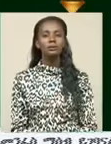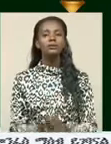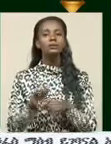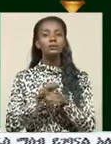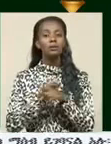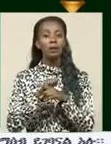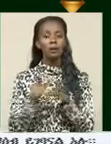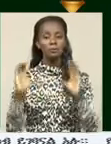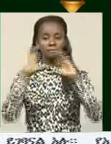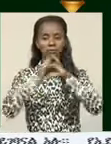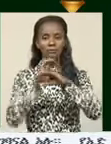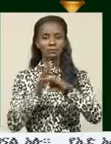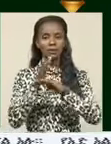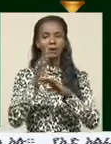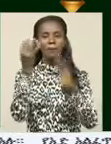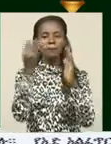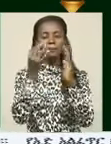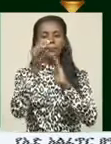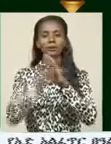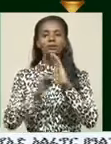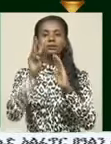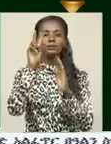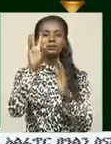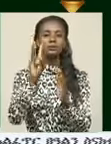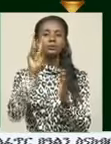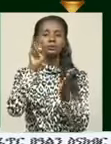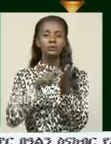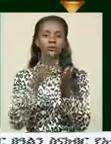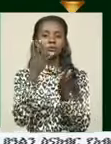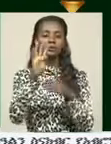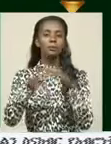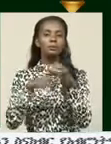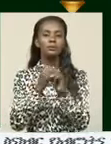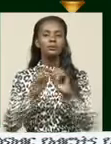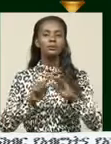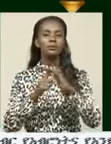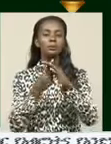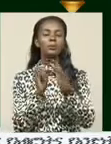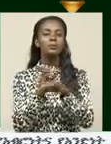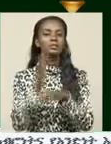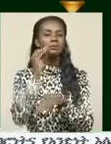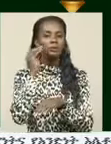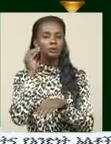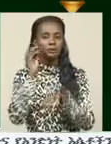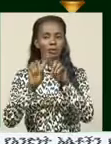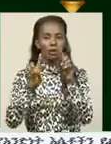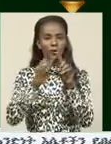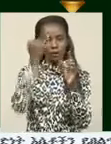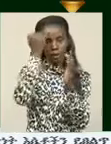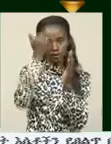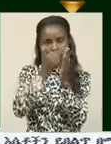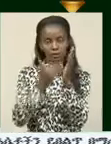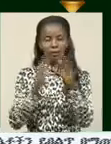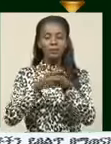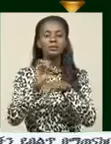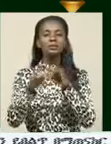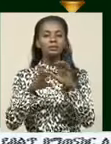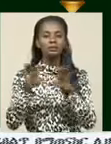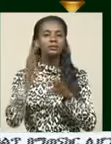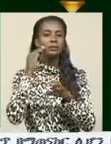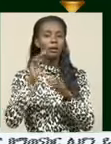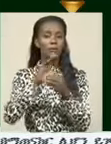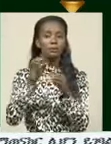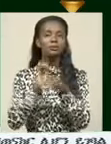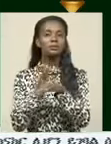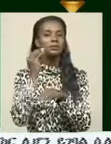ስልጠናው ከተጠናቀቀ በኋላ ከሚያዝያ 6 2014 ዓ.ም ጀምሮ ምክር ቤቱ በተለያዩ አጀንዳዎች ላይ ምክክር እንደሚያደርግ የሲዳማ